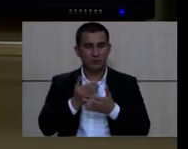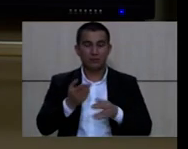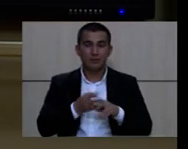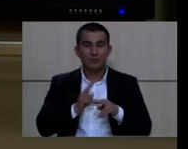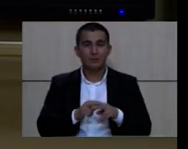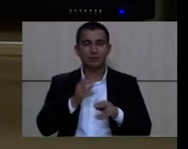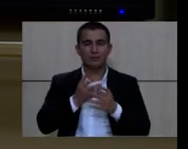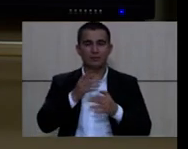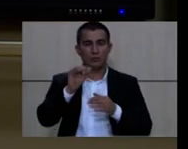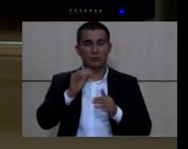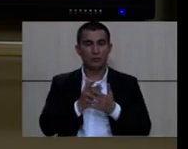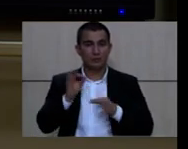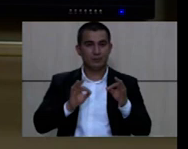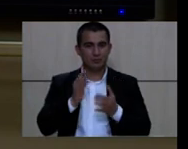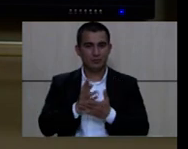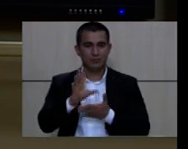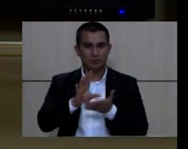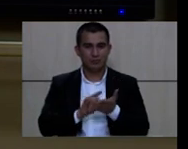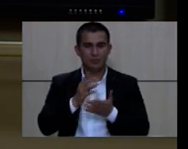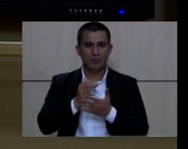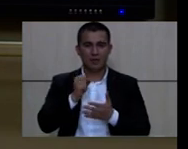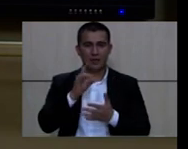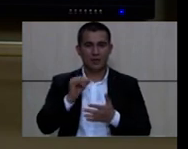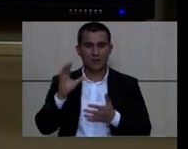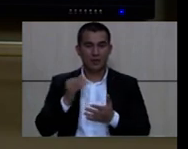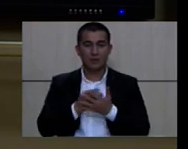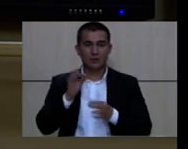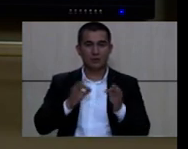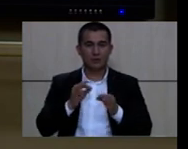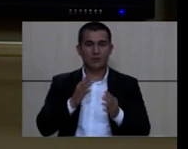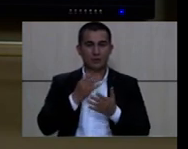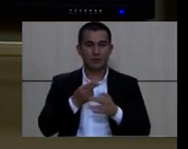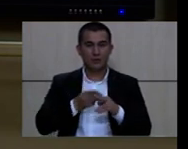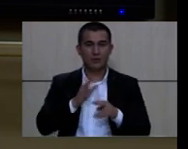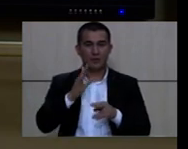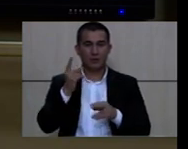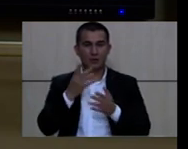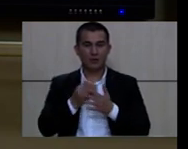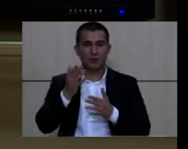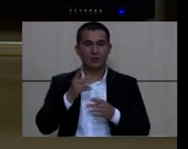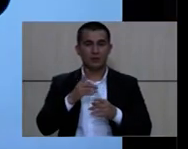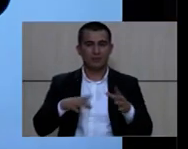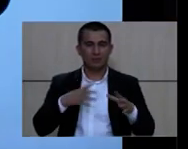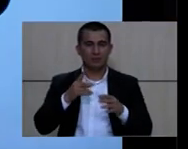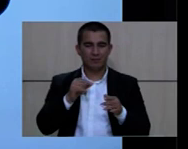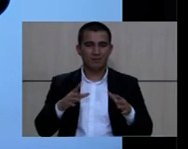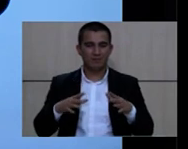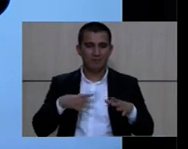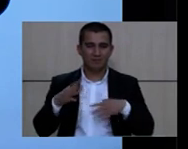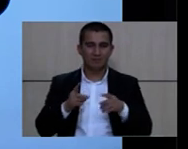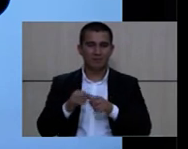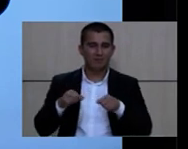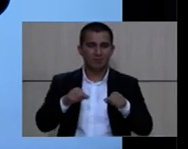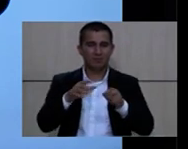Demak, chizmasini chizib olamiz. Aravacha M1 massali aravacha V1 tezlik bilan harakat qilayotgan edi. Unga